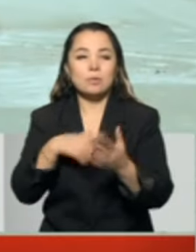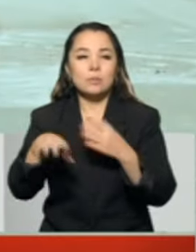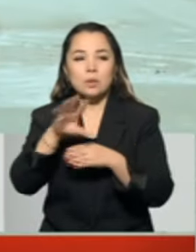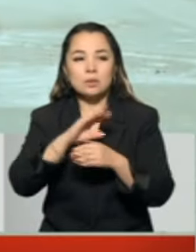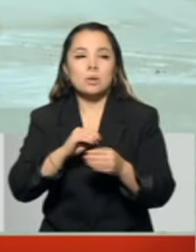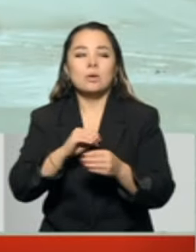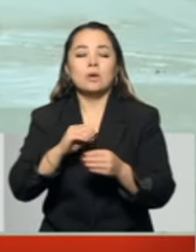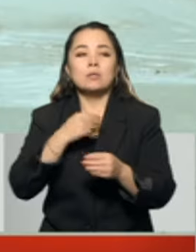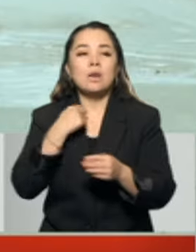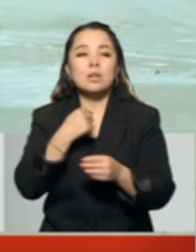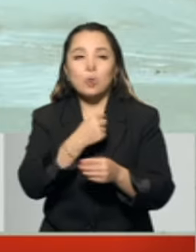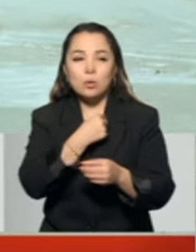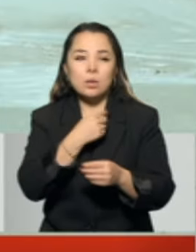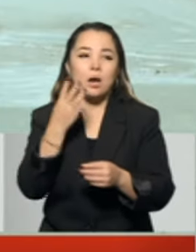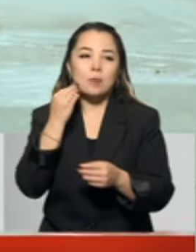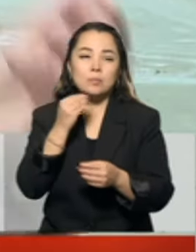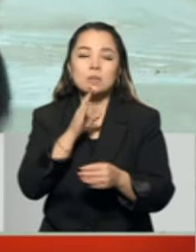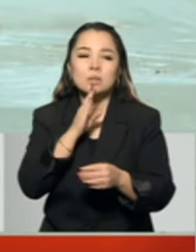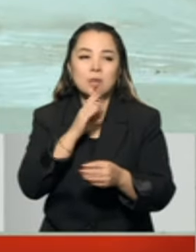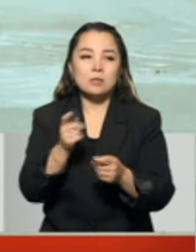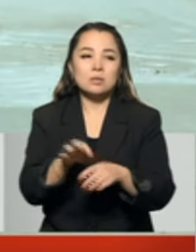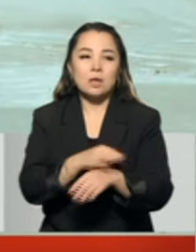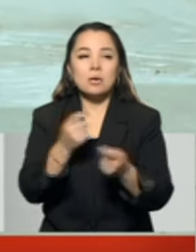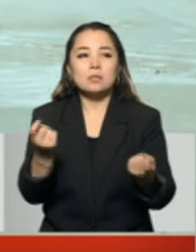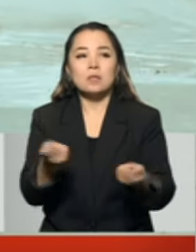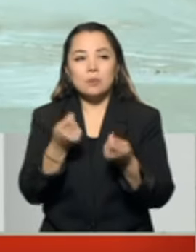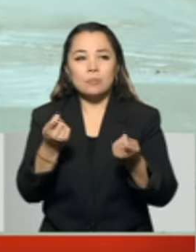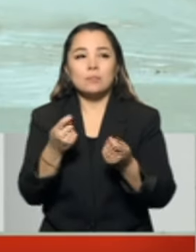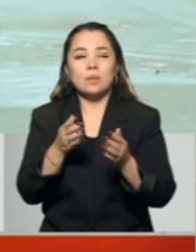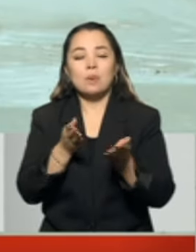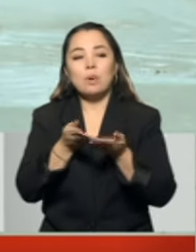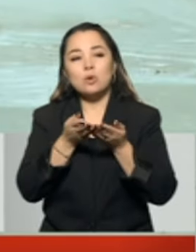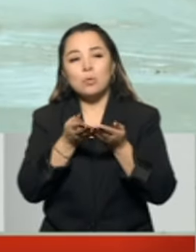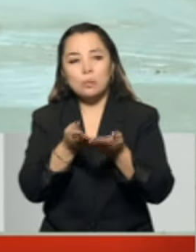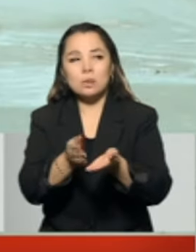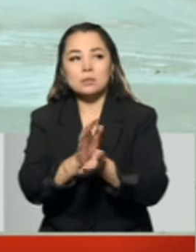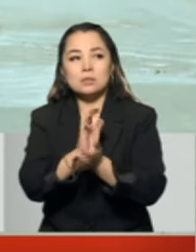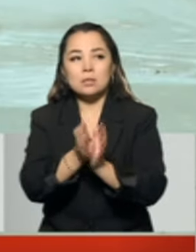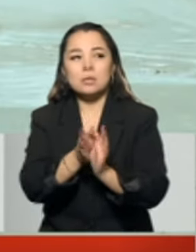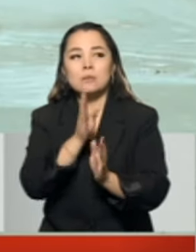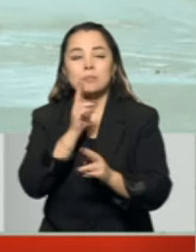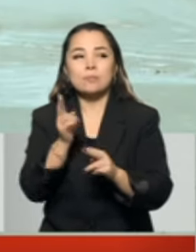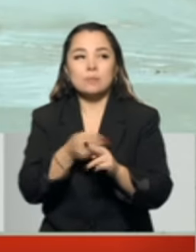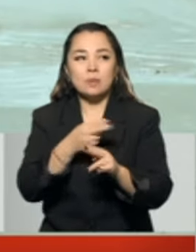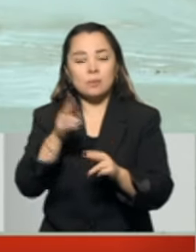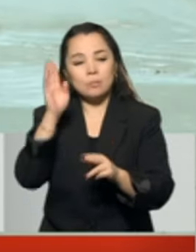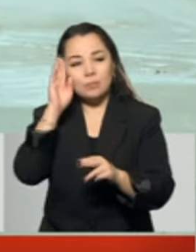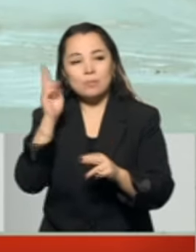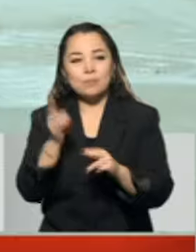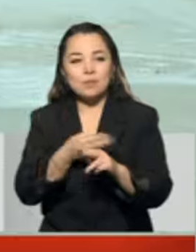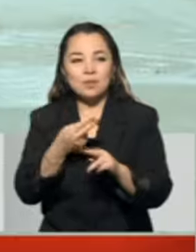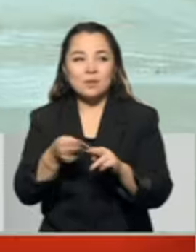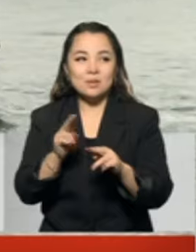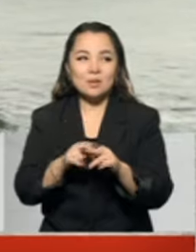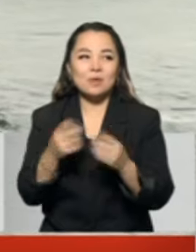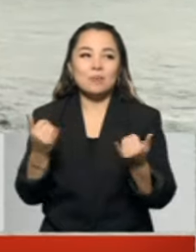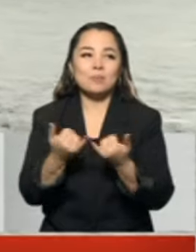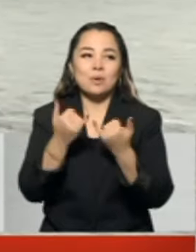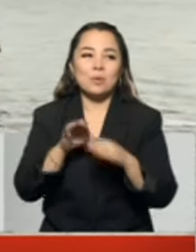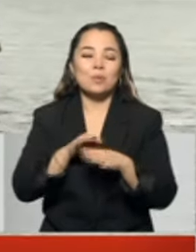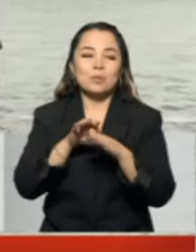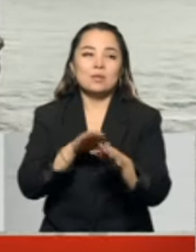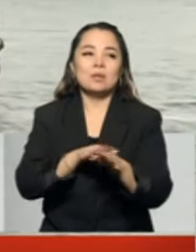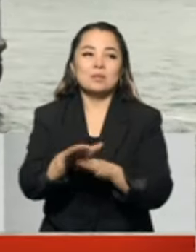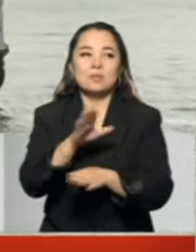Талдықорғаннан, Алматыдан қыз алып, машинамен әкелісқан кезде паромға сыймай қап, қызсыз, күйеусіз той өткізген кездеріміз